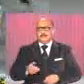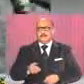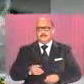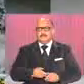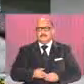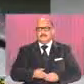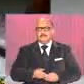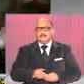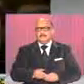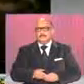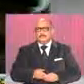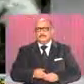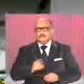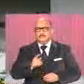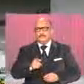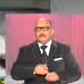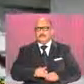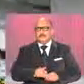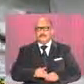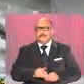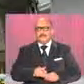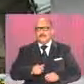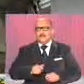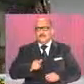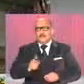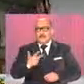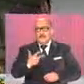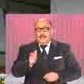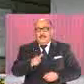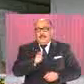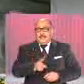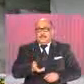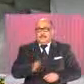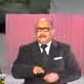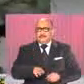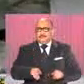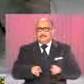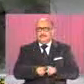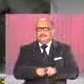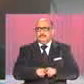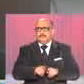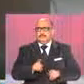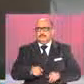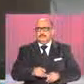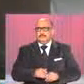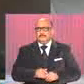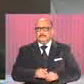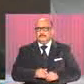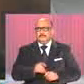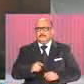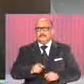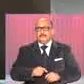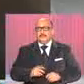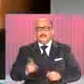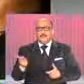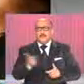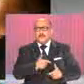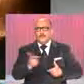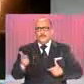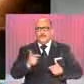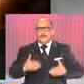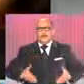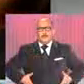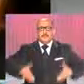آخر عندما كانوا يحاولون إخماد حريق بمستودع في مدينة هاربين الواقع شمال شرق البلاد قبل أن ينهار